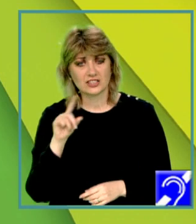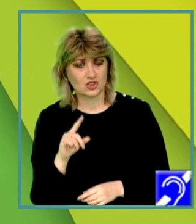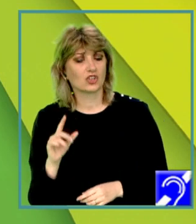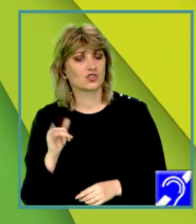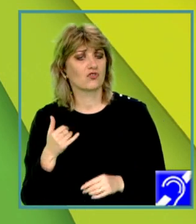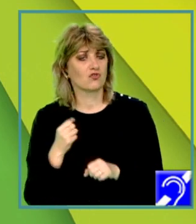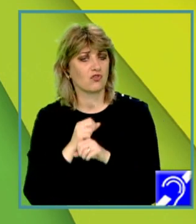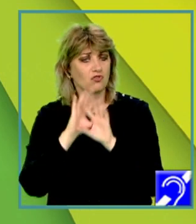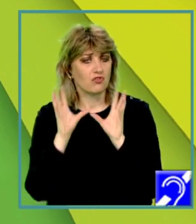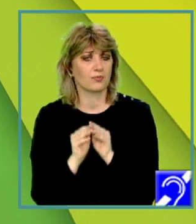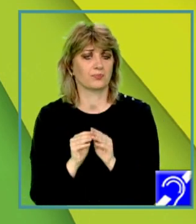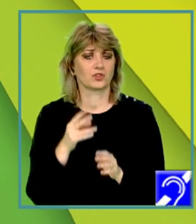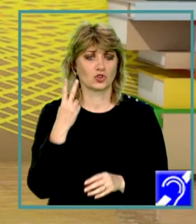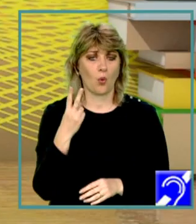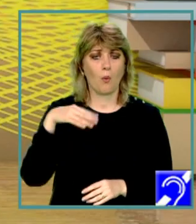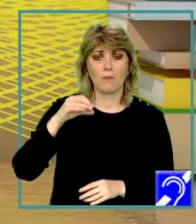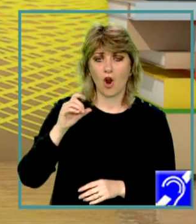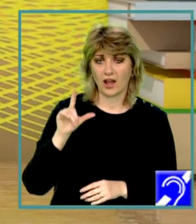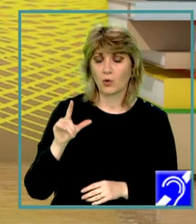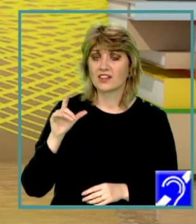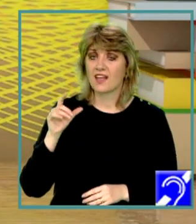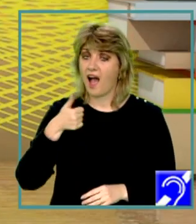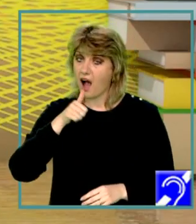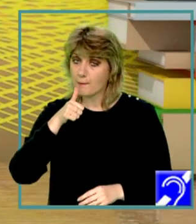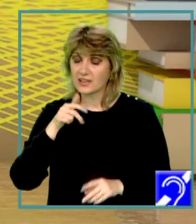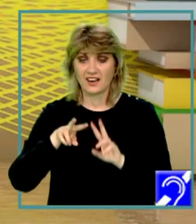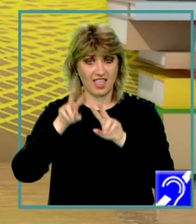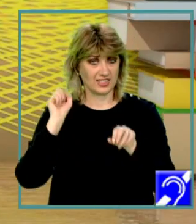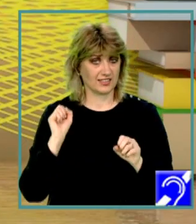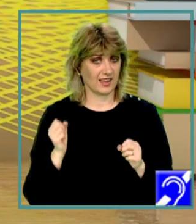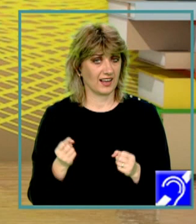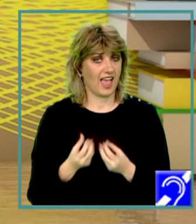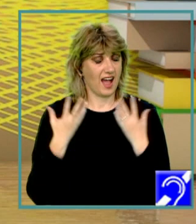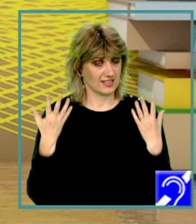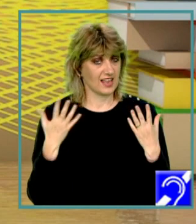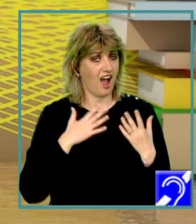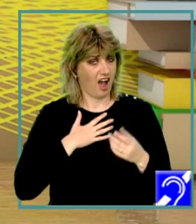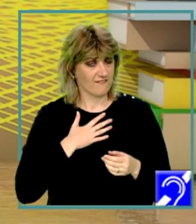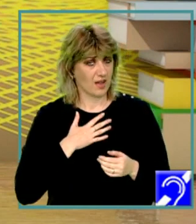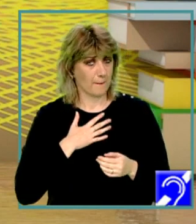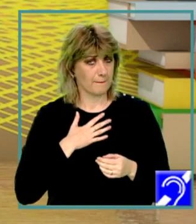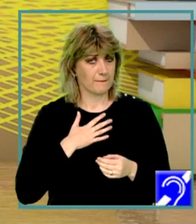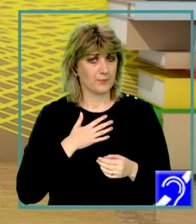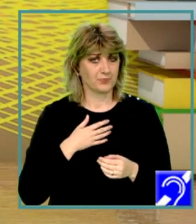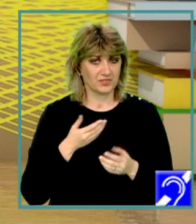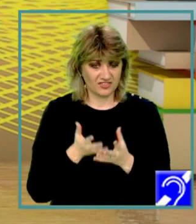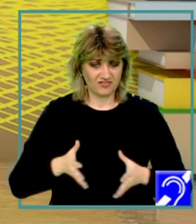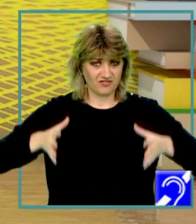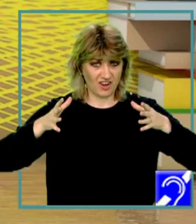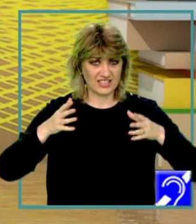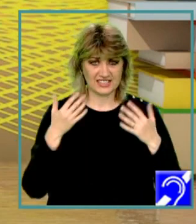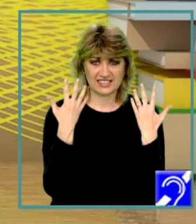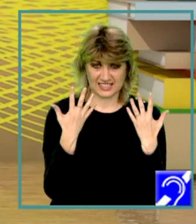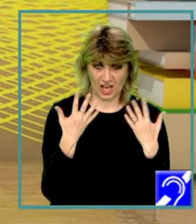vor forma două molecule de apă înainte de reacție avem în vă sunt nostru 10